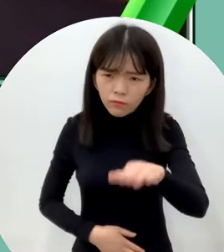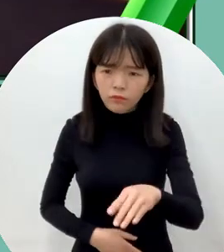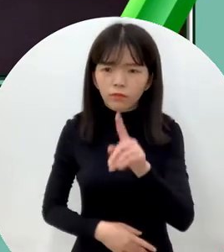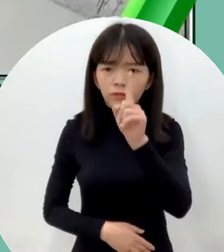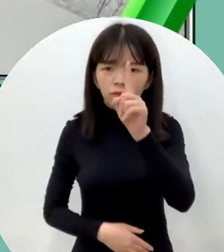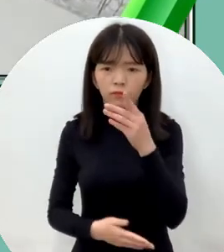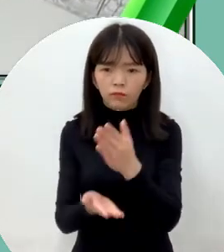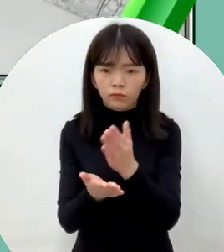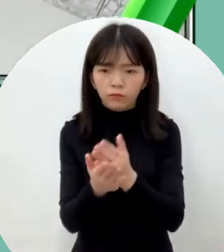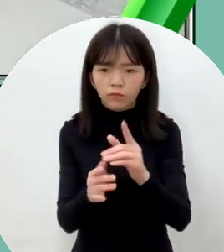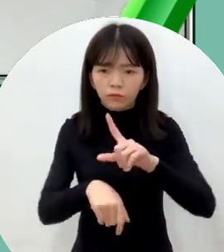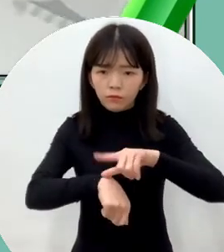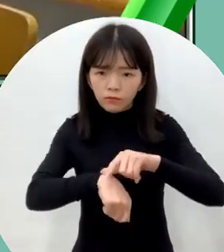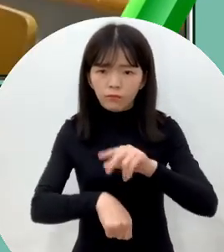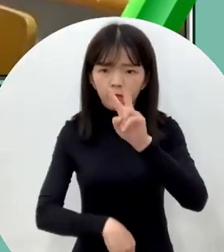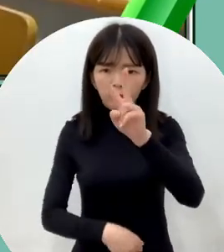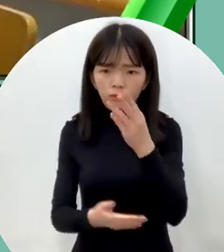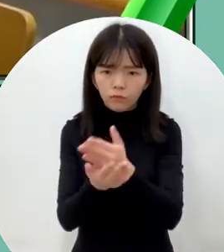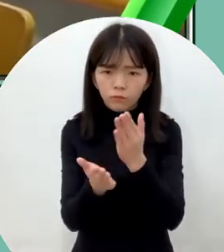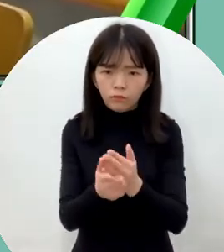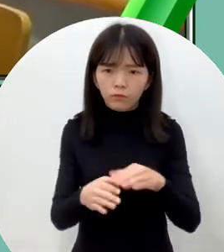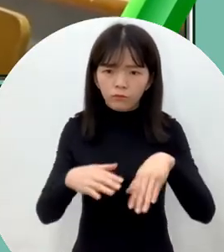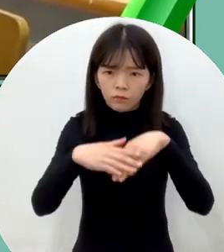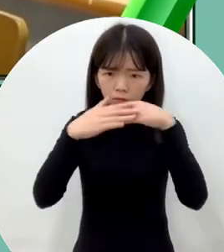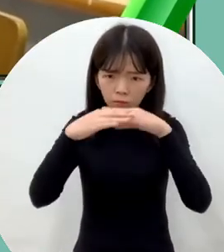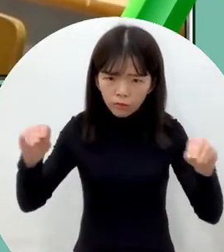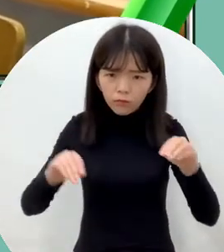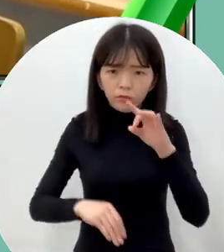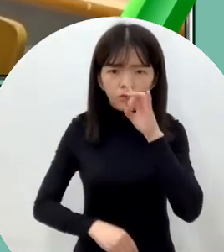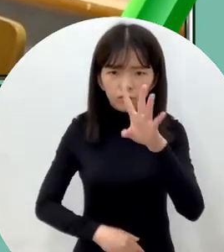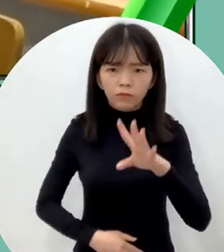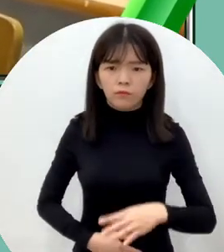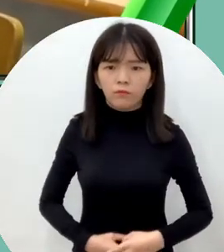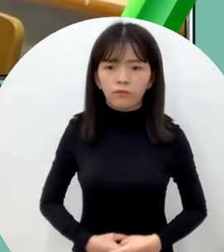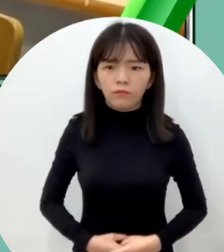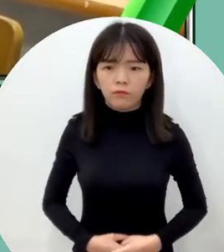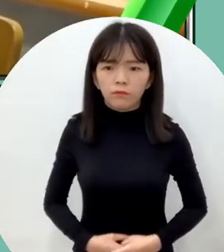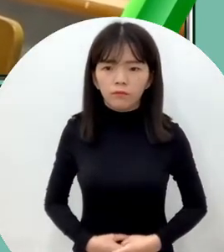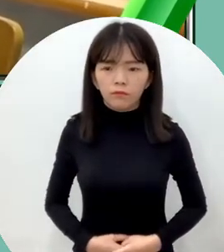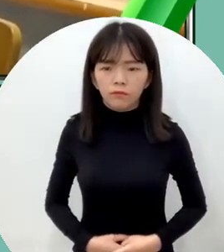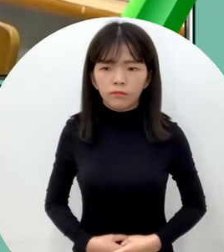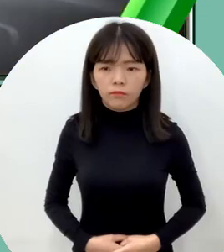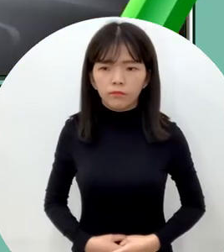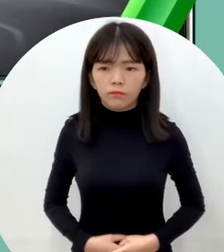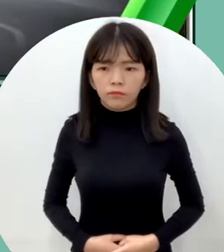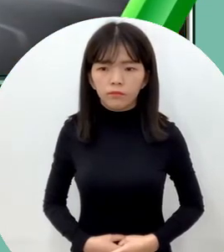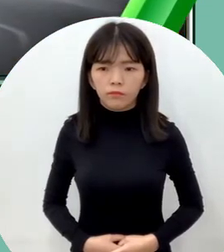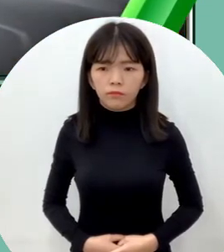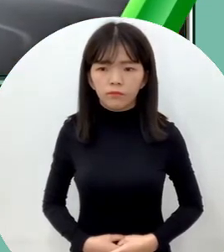이봐 학생, 제1선택 과목 시간에 제2선택 과목을 풀면 안 되지.